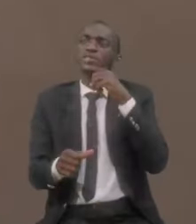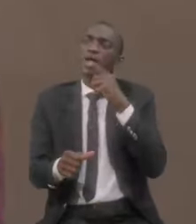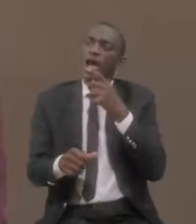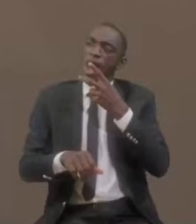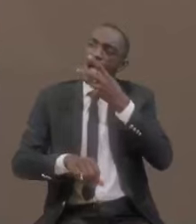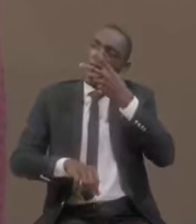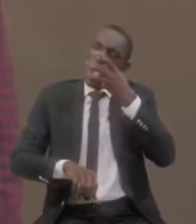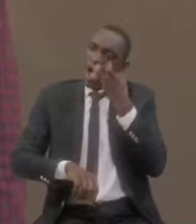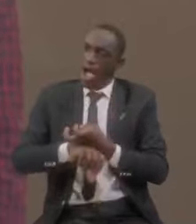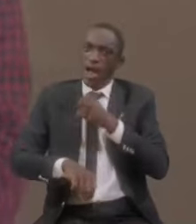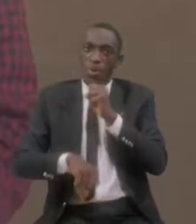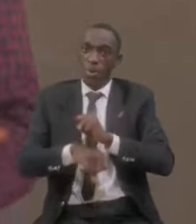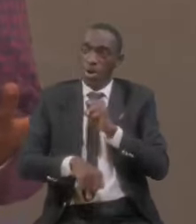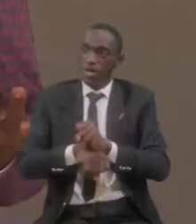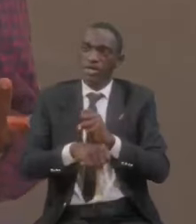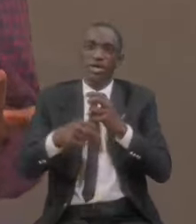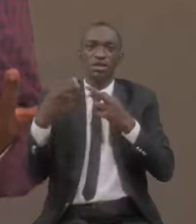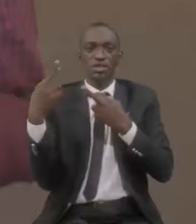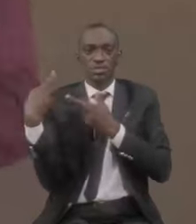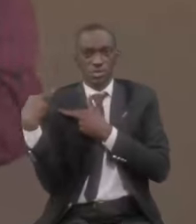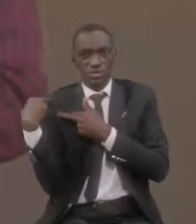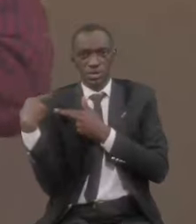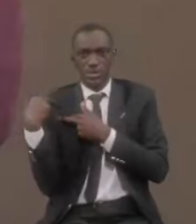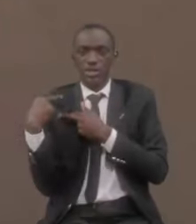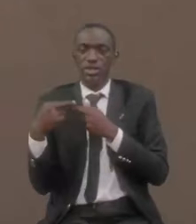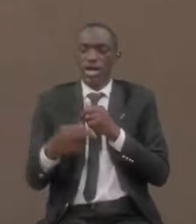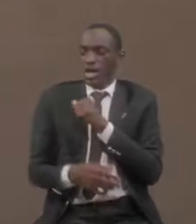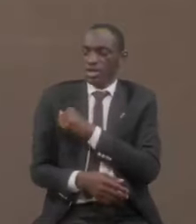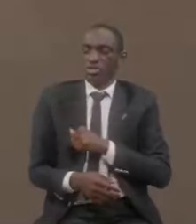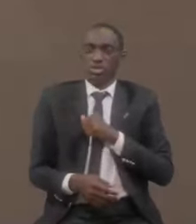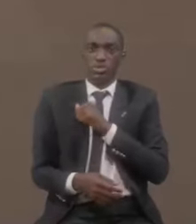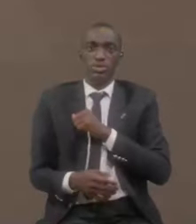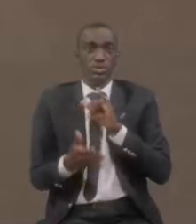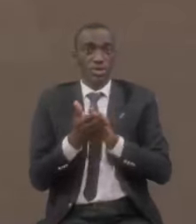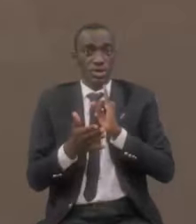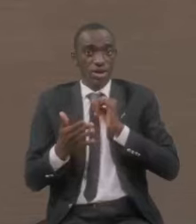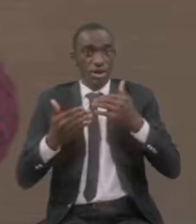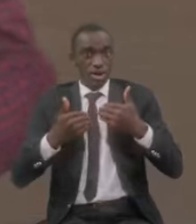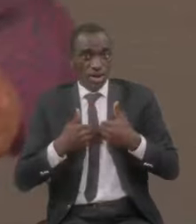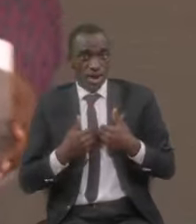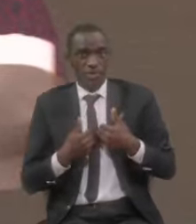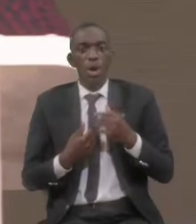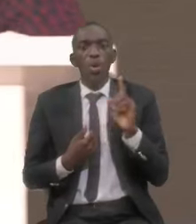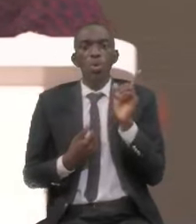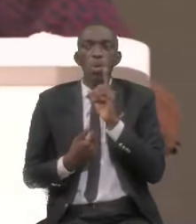attitude de Dieu labeur, d'être laborieux que j'ai d'où je